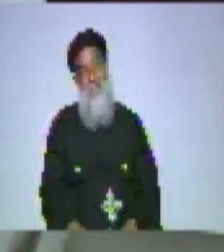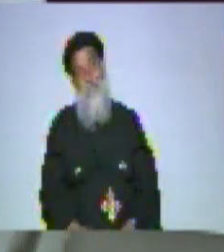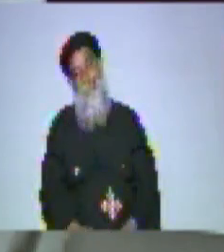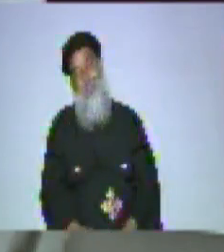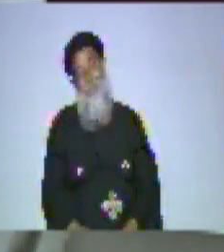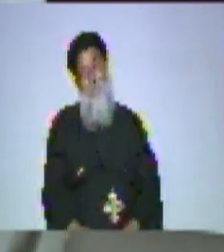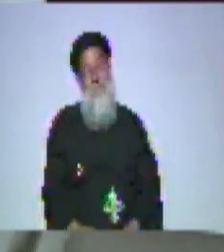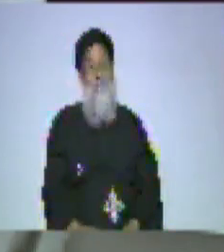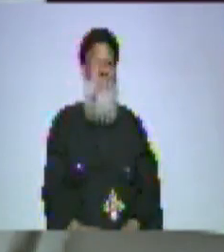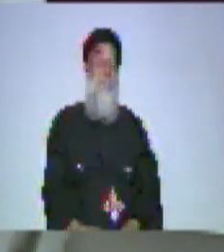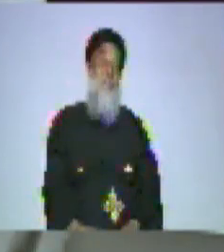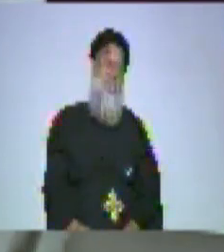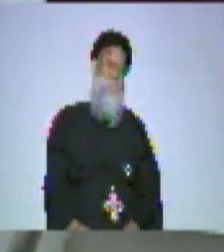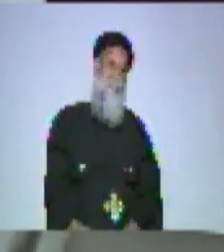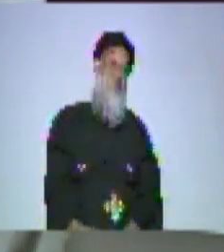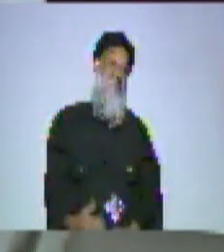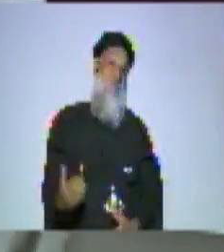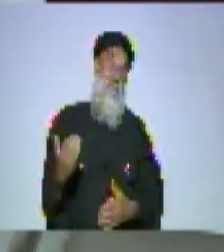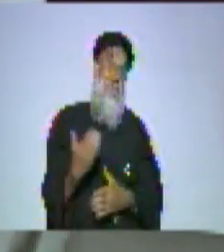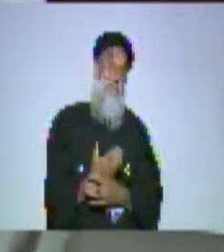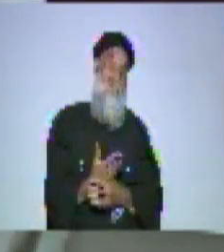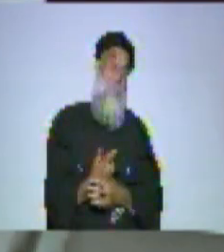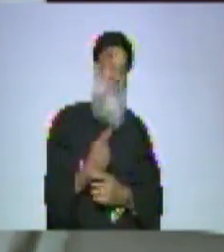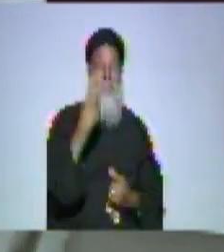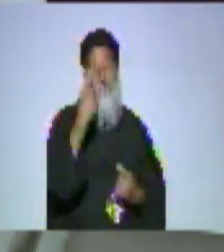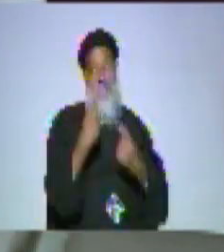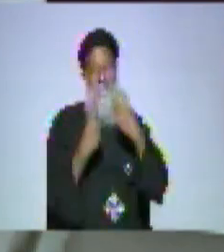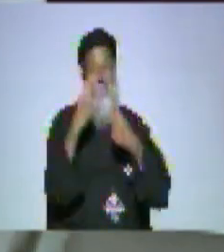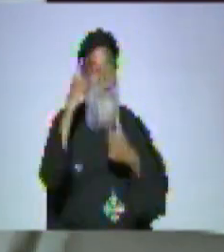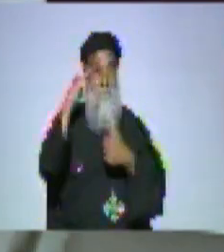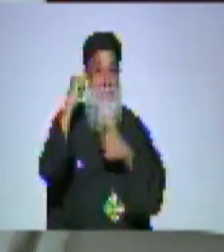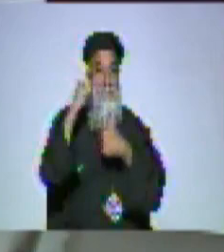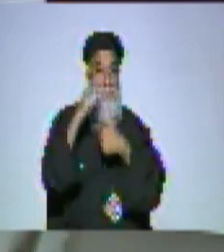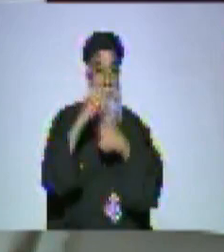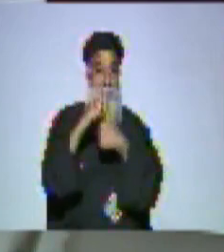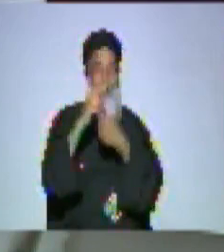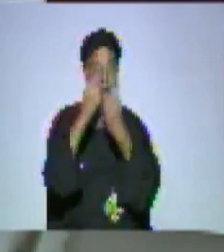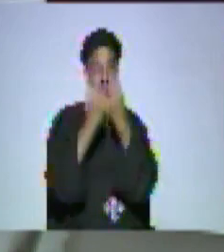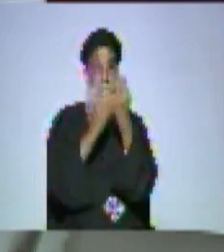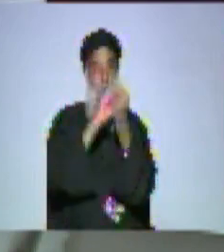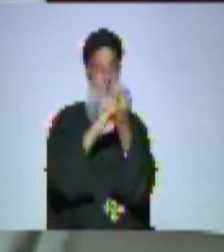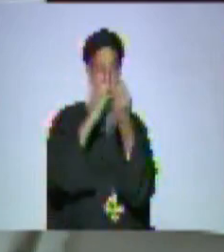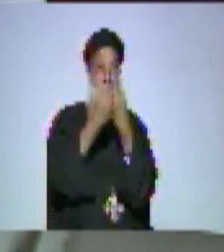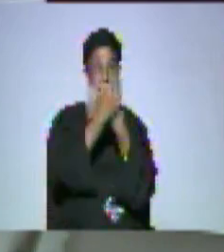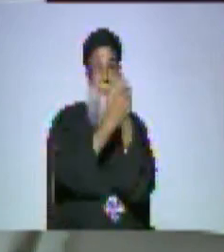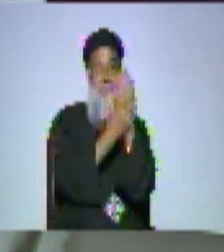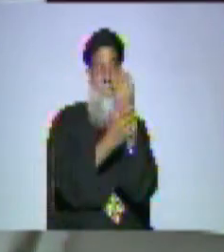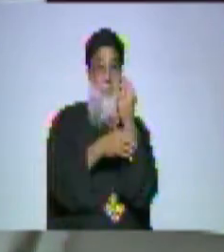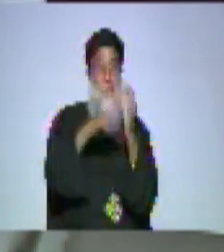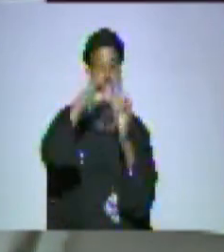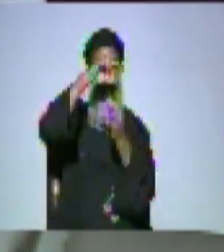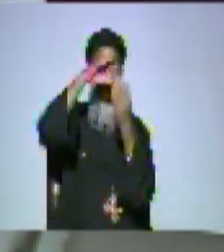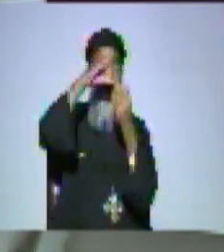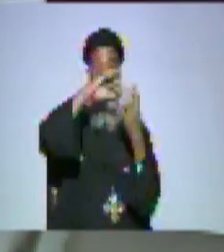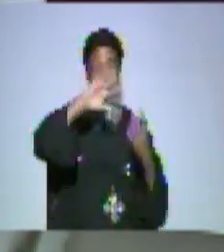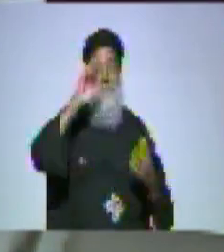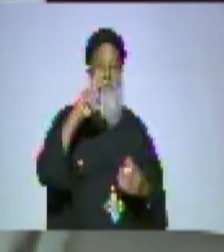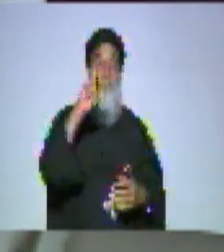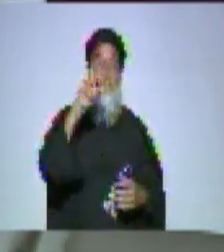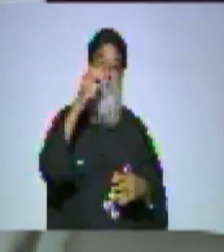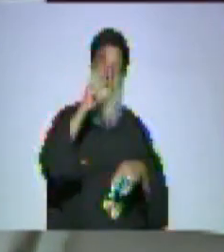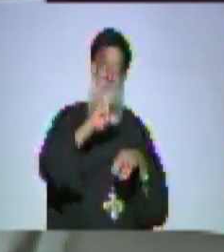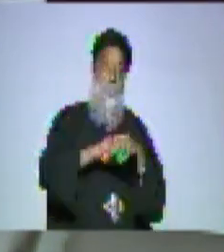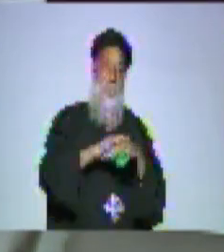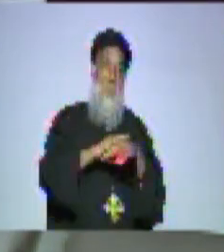عشان كده الزروع بنذكرها عشان الثمار وكمان الميه والهواء